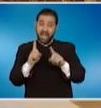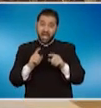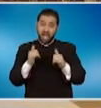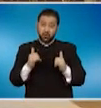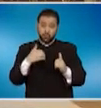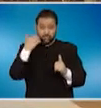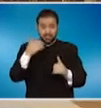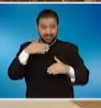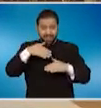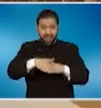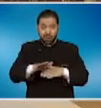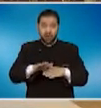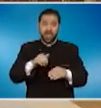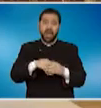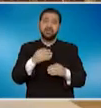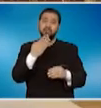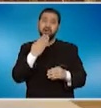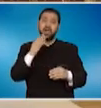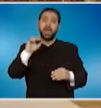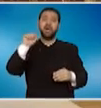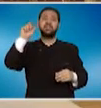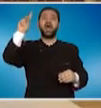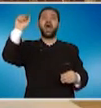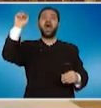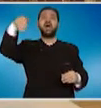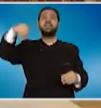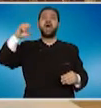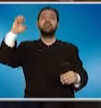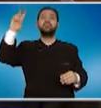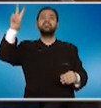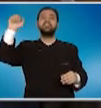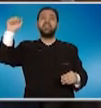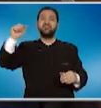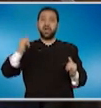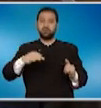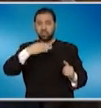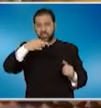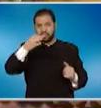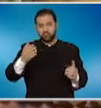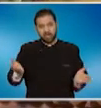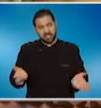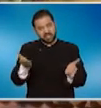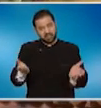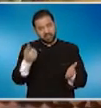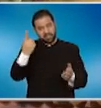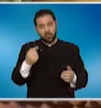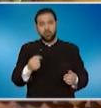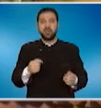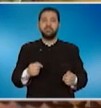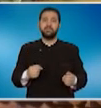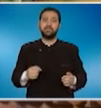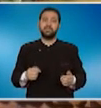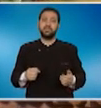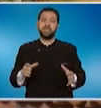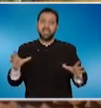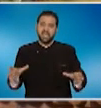de revelație este promisiunea unui răscumpărător. Apoi hainele. Vorbim de revelația